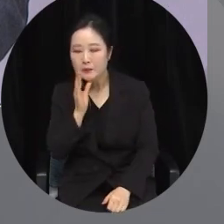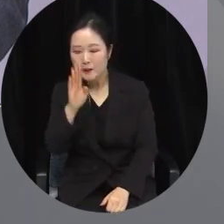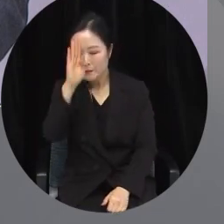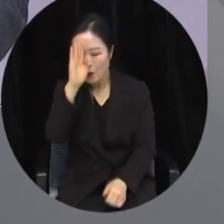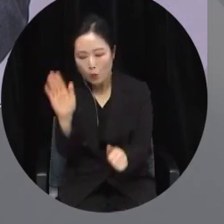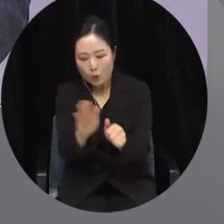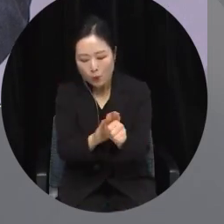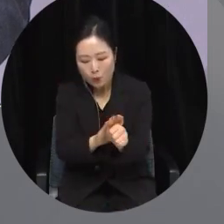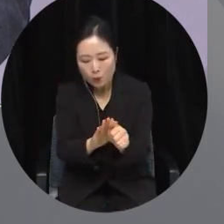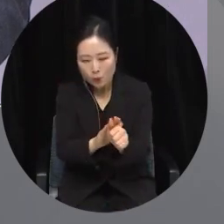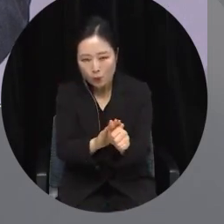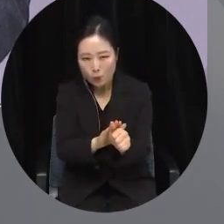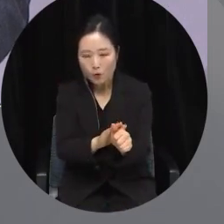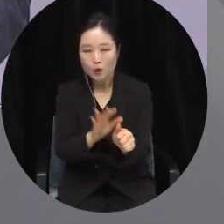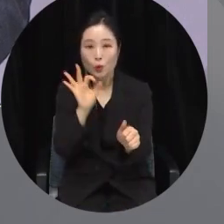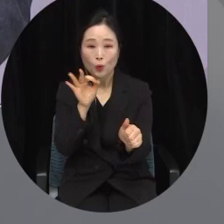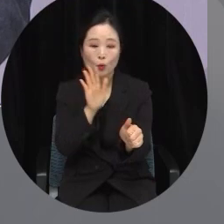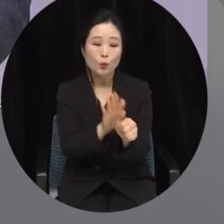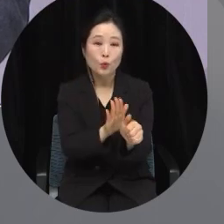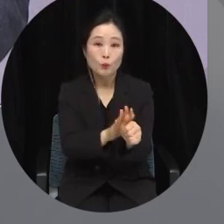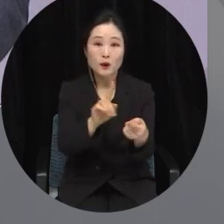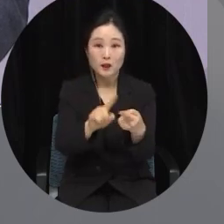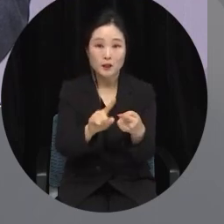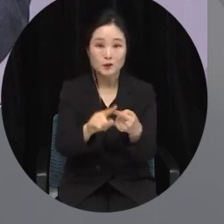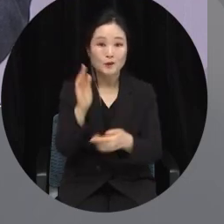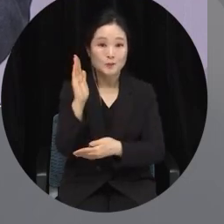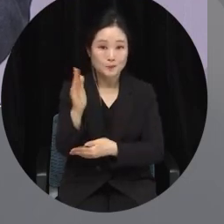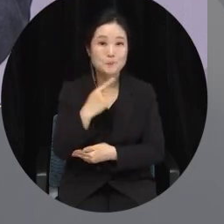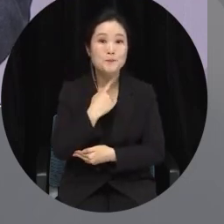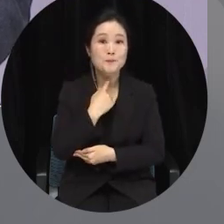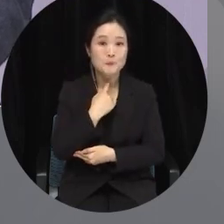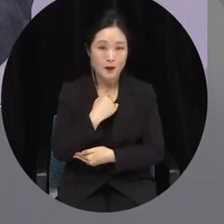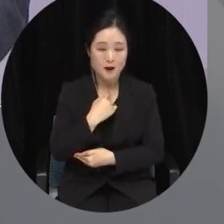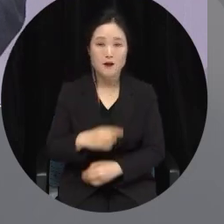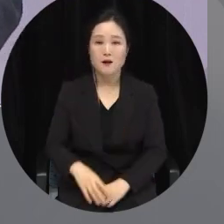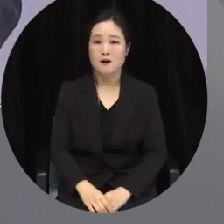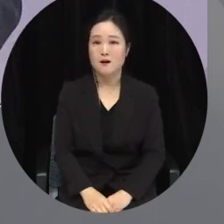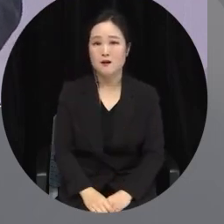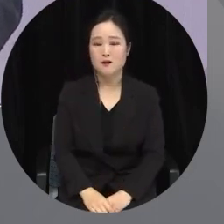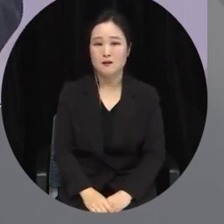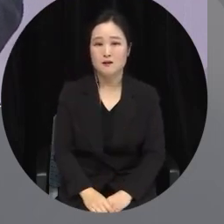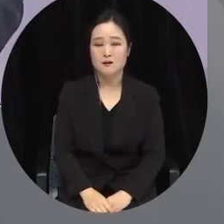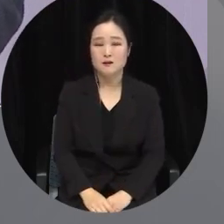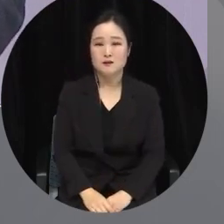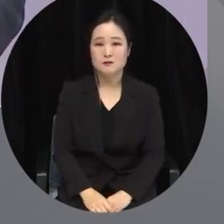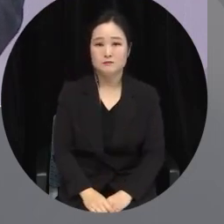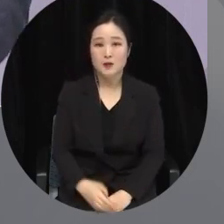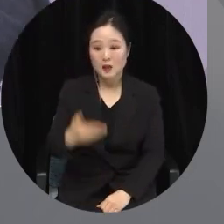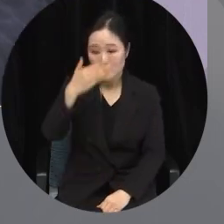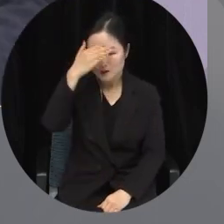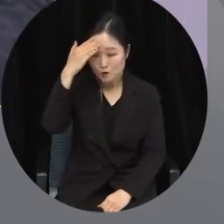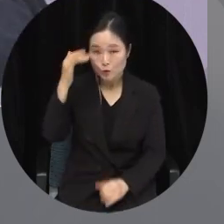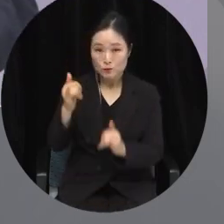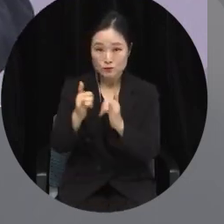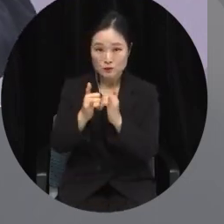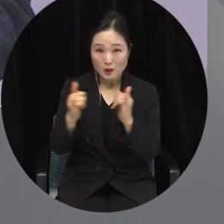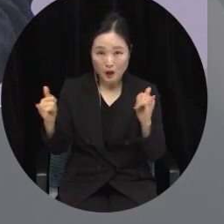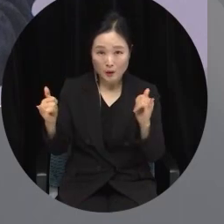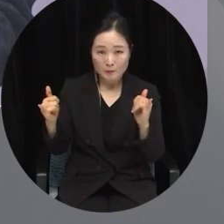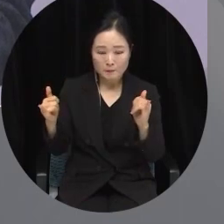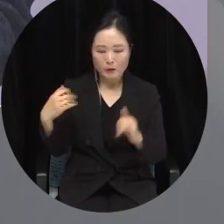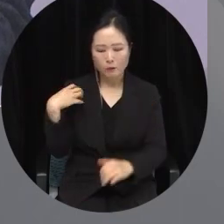이 재원 국가 재정 어찌 보면 미래 세대에게 청년 세대에게 부담이 될 수